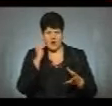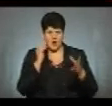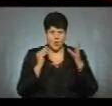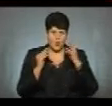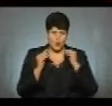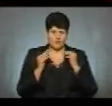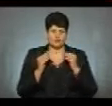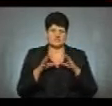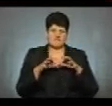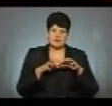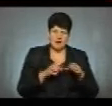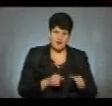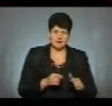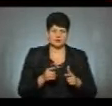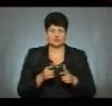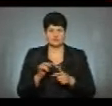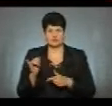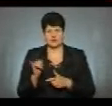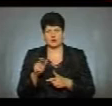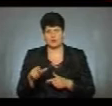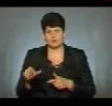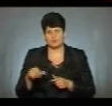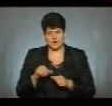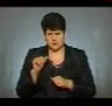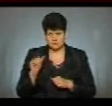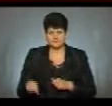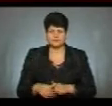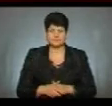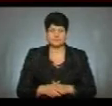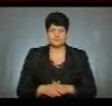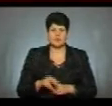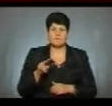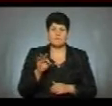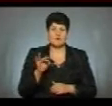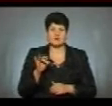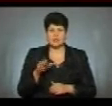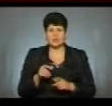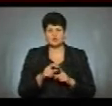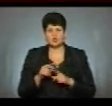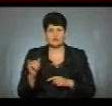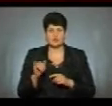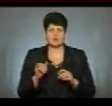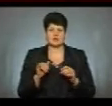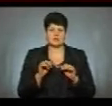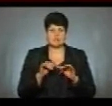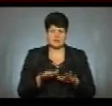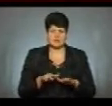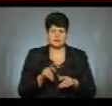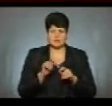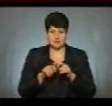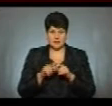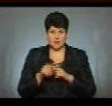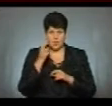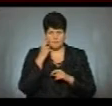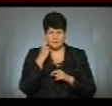враховується і чинною владою, і людьми, зокрема. Портал «Слово і діло» прослідкував за виконанням обіцянків президентом.